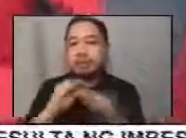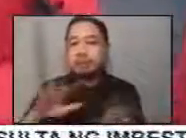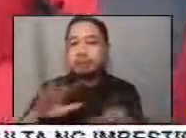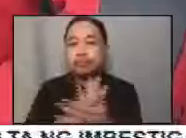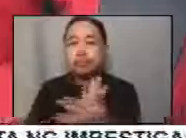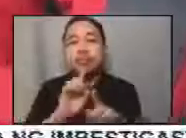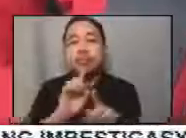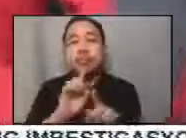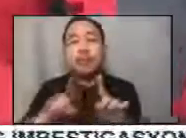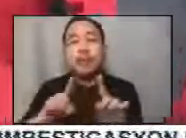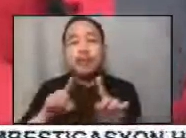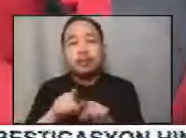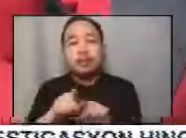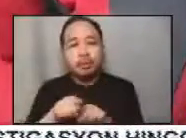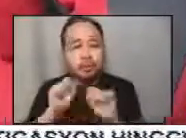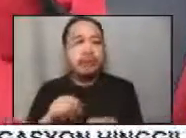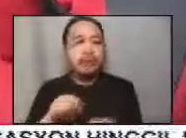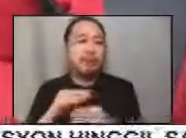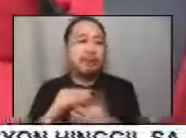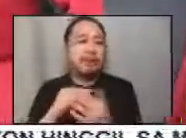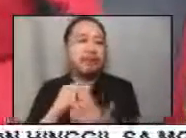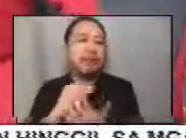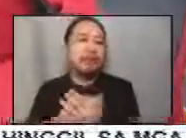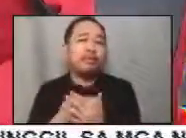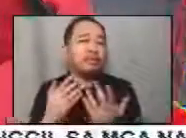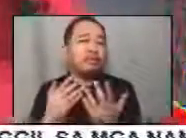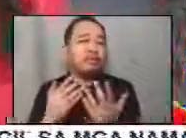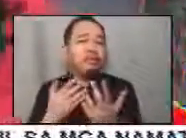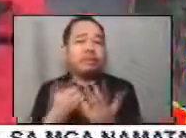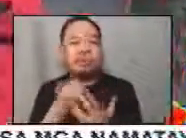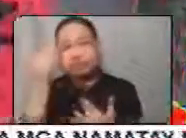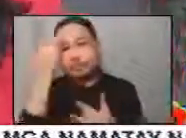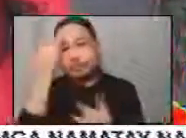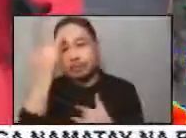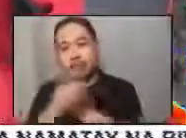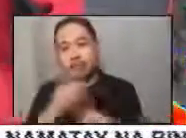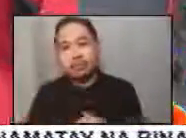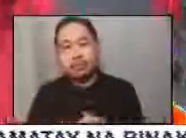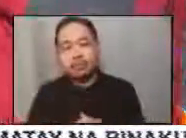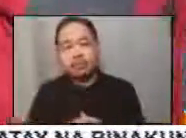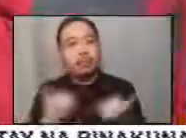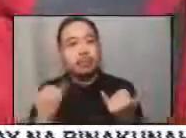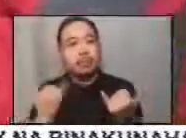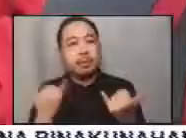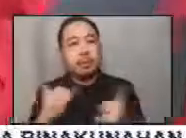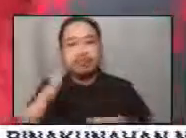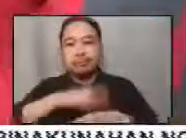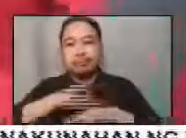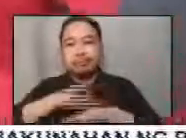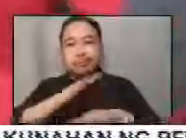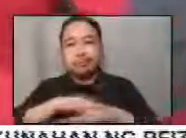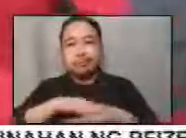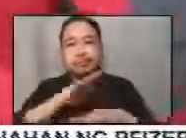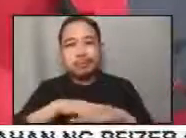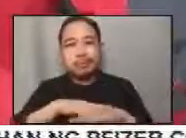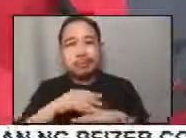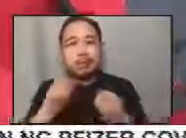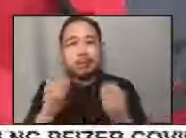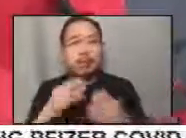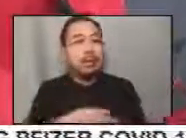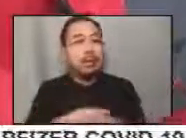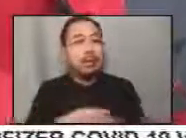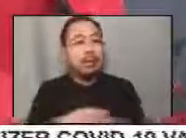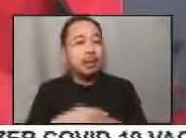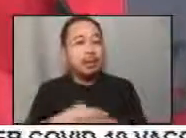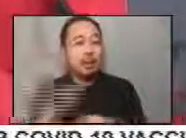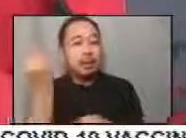ng Romblon-Romblon na ngayon, itong low pressure area na magpapatuloy ito sa maghapon, magdadala ng maulan sa maghapon sa Bicol Region,